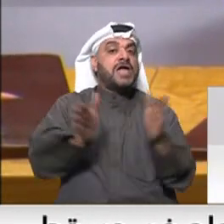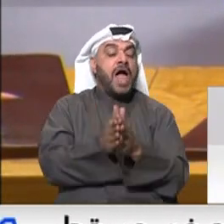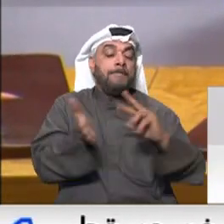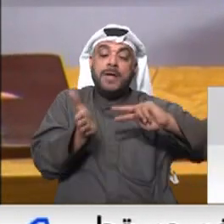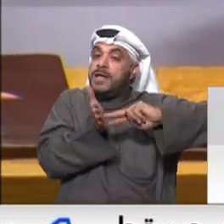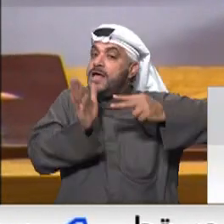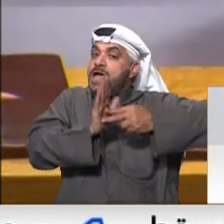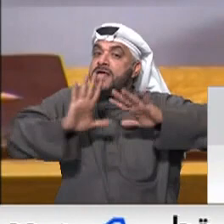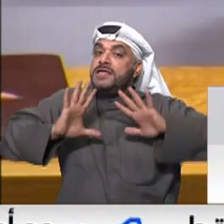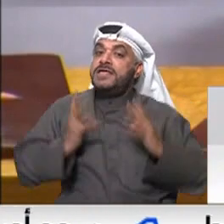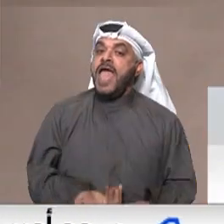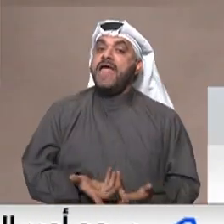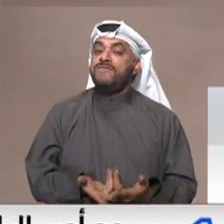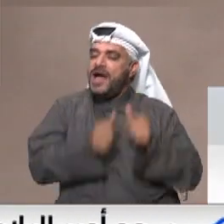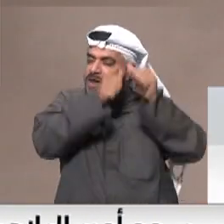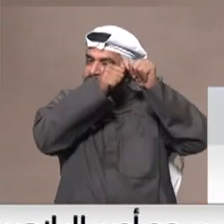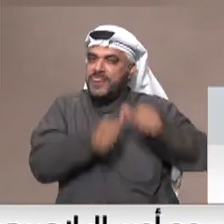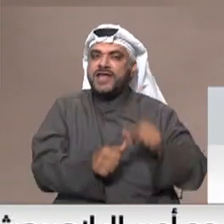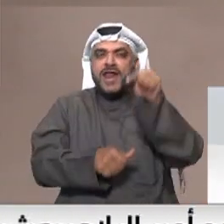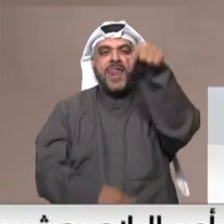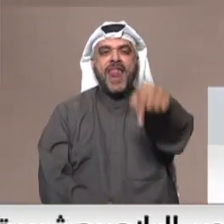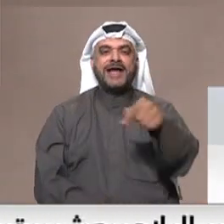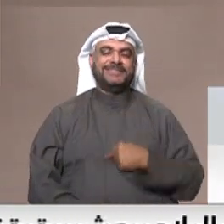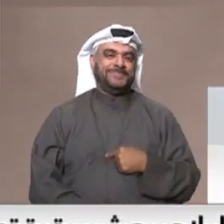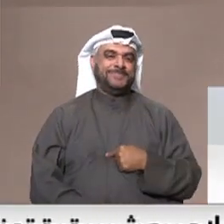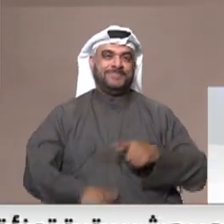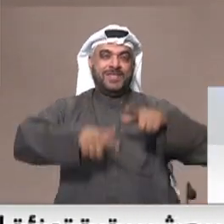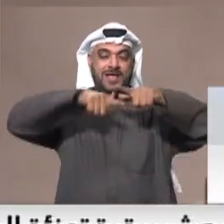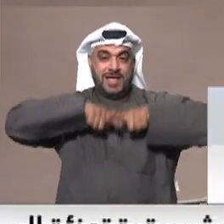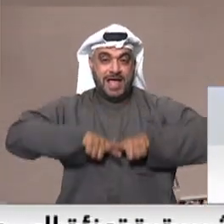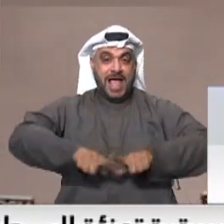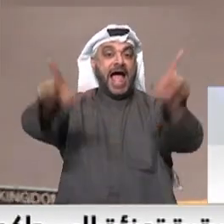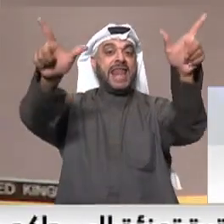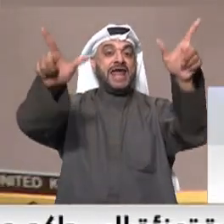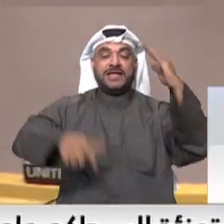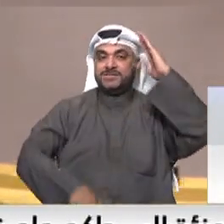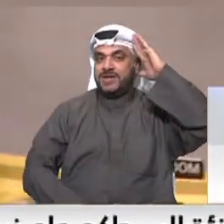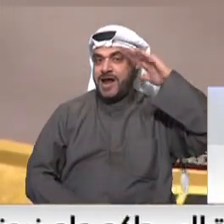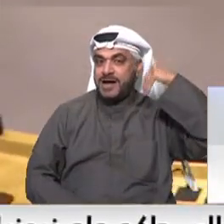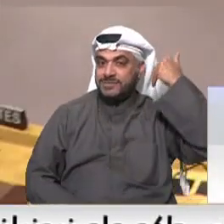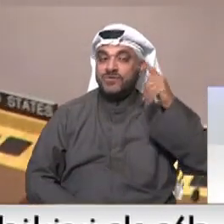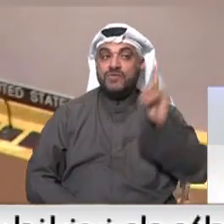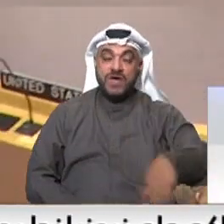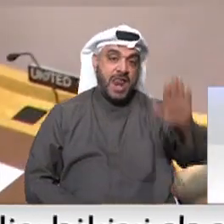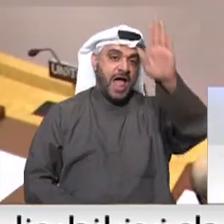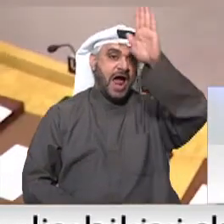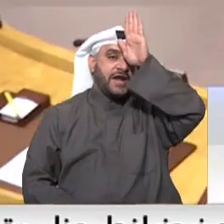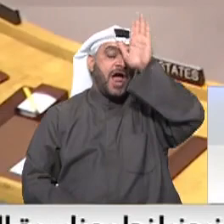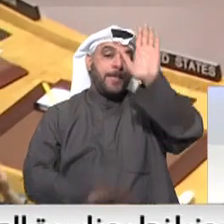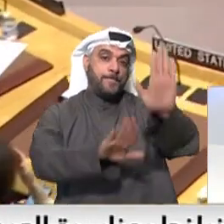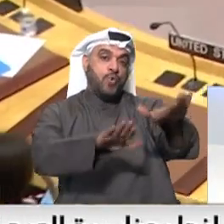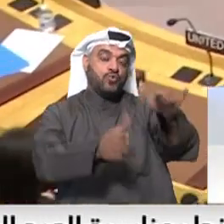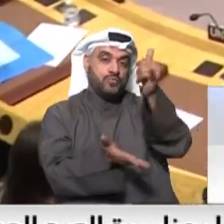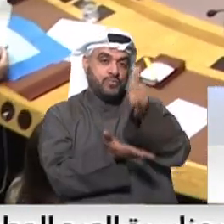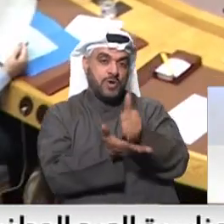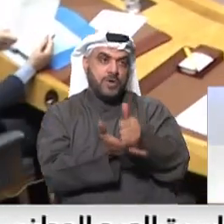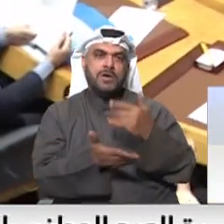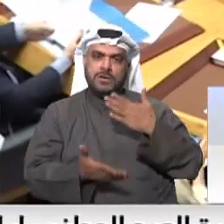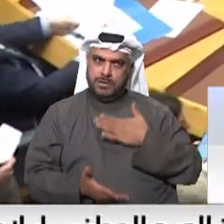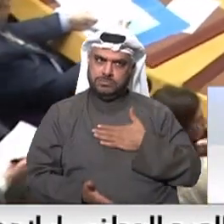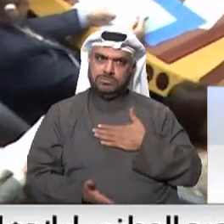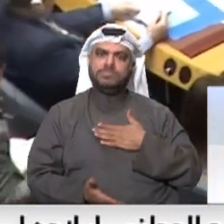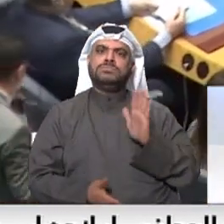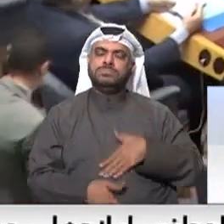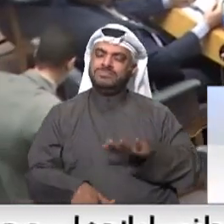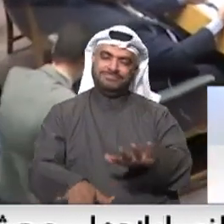كيف ان نحيي هذه الذكرى واعلنت ممثله الامين العام للامم المتحده في العراق جنين بلاسخارت انها ستغادر